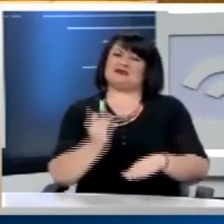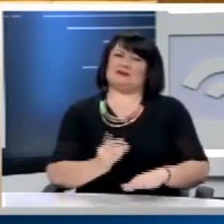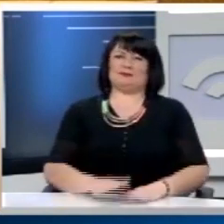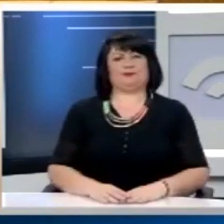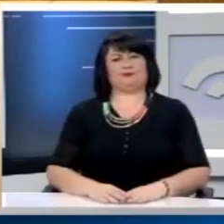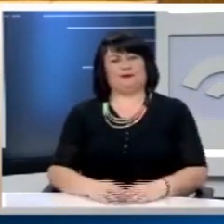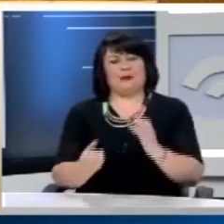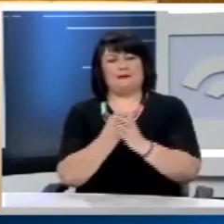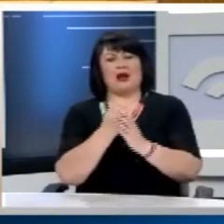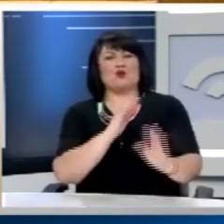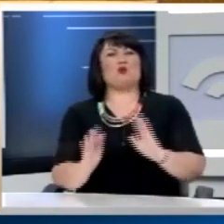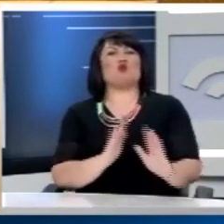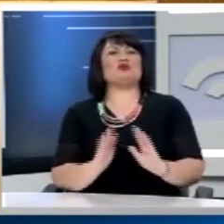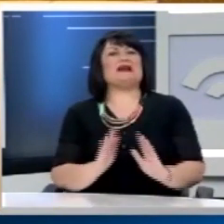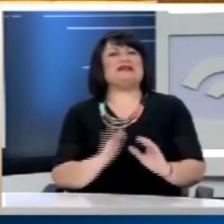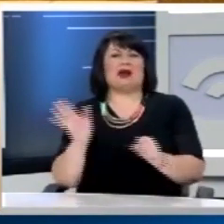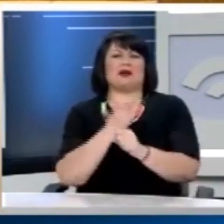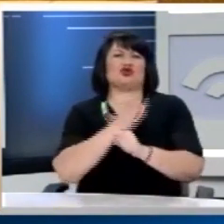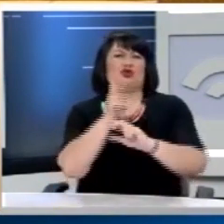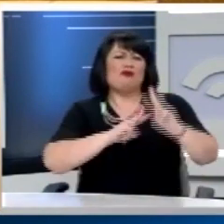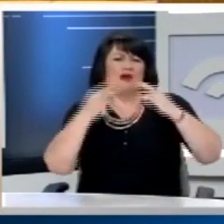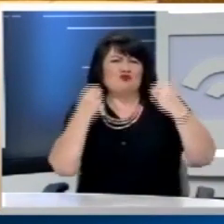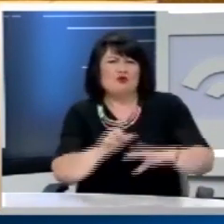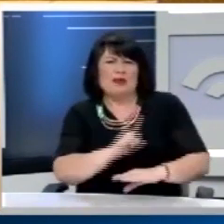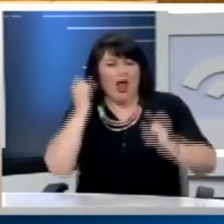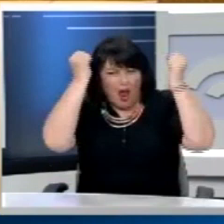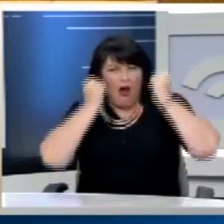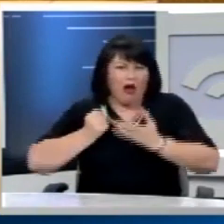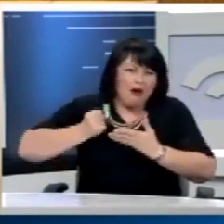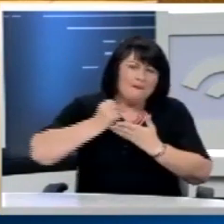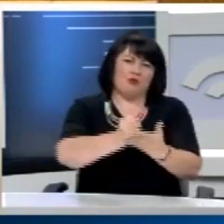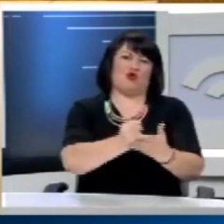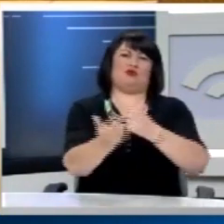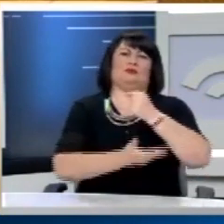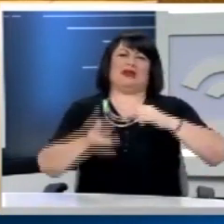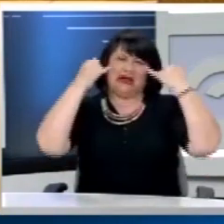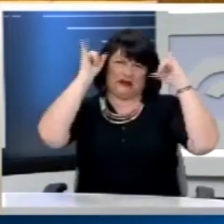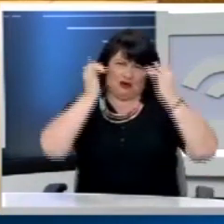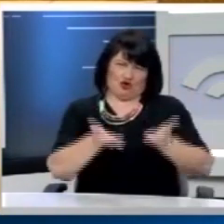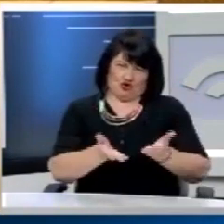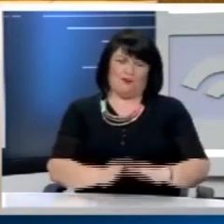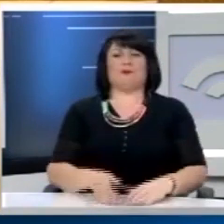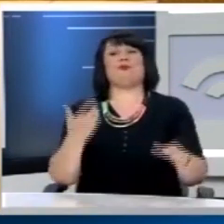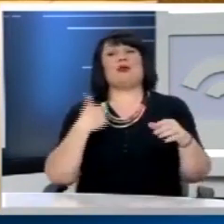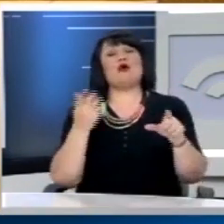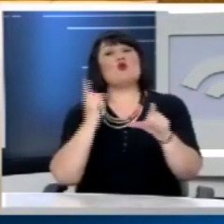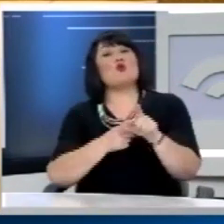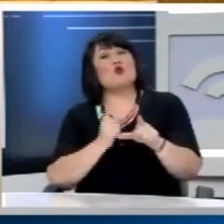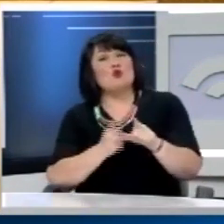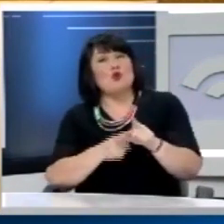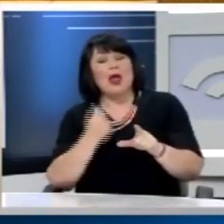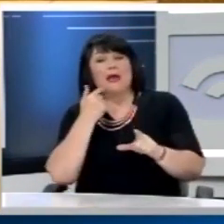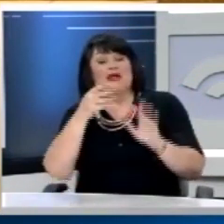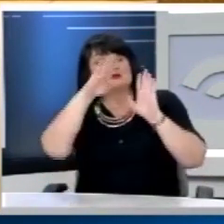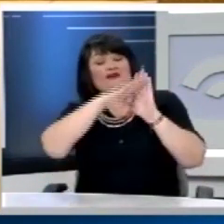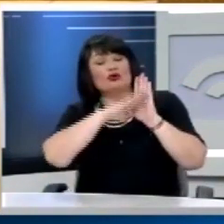της παραγωγής από κάθε καταστροφή και πλήρη αποζημίωση στους αγρότες και κτηνοτρόφους. Το Κομμουνιστικό Κόμμα Ελλάδας